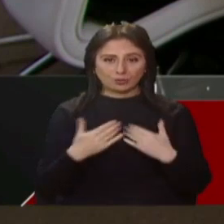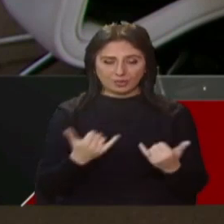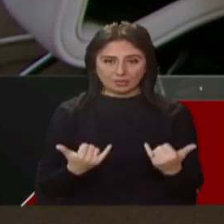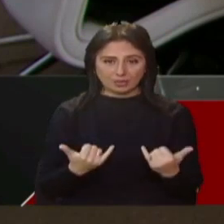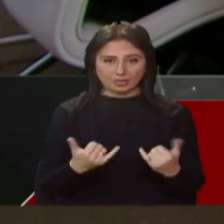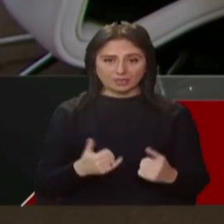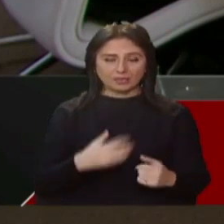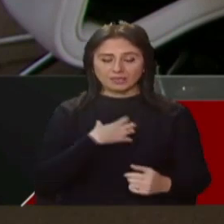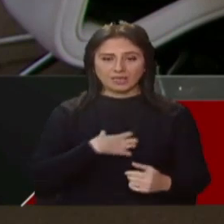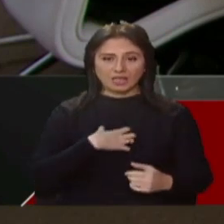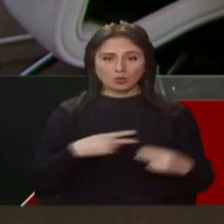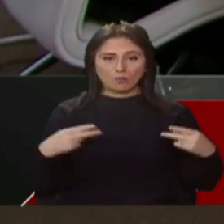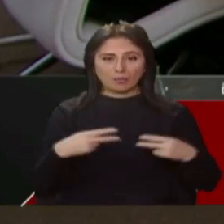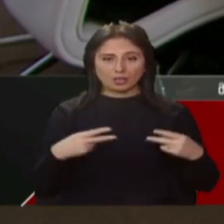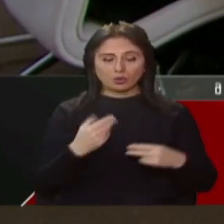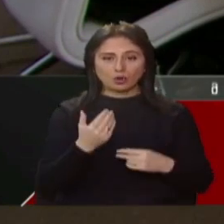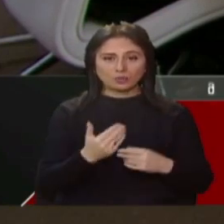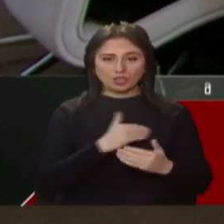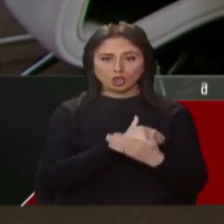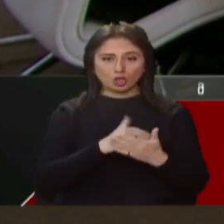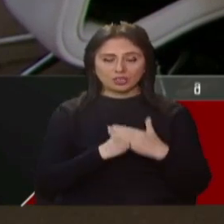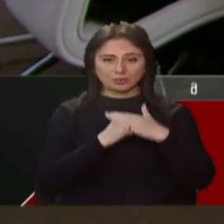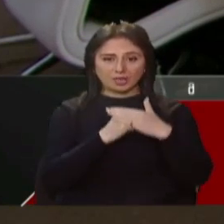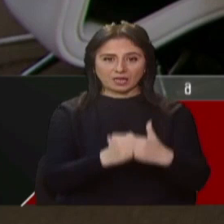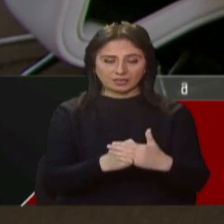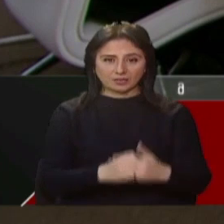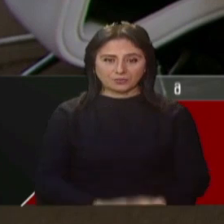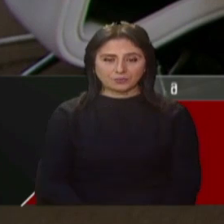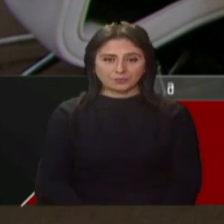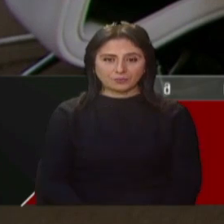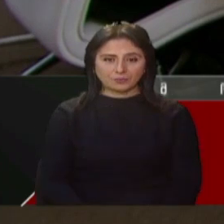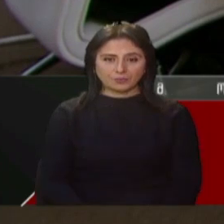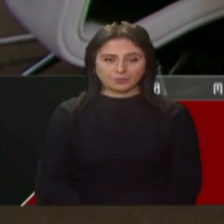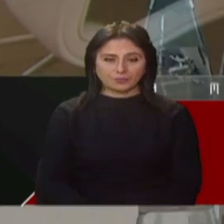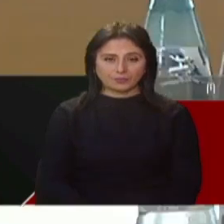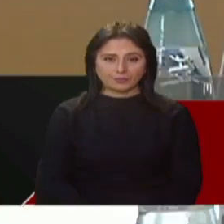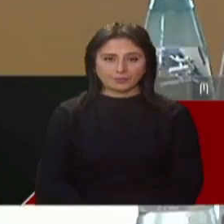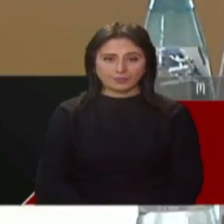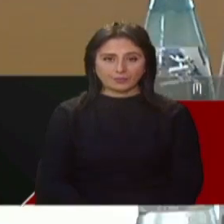დღეს სტრატეგიული პარტნიორობის დონეს მიაღწია.